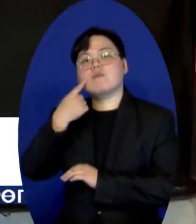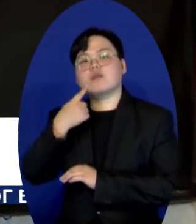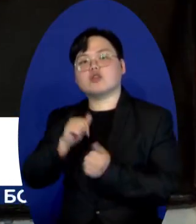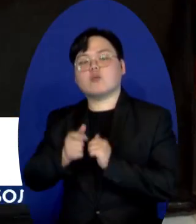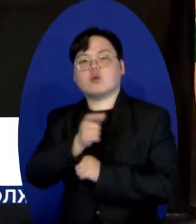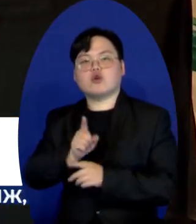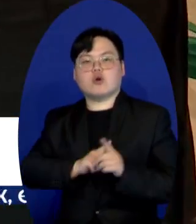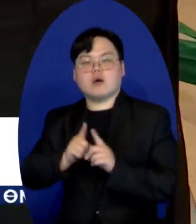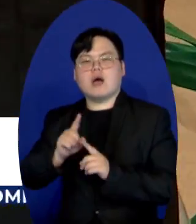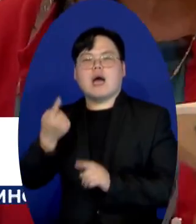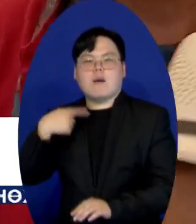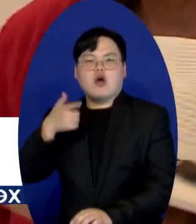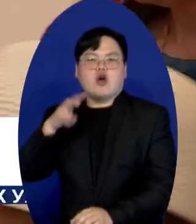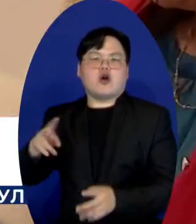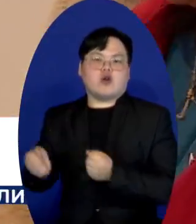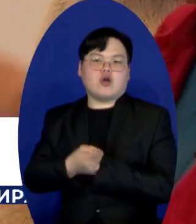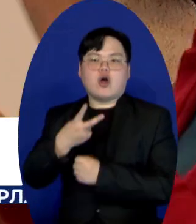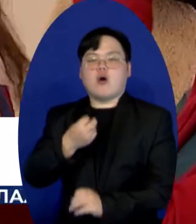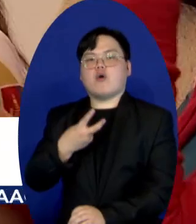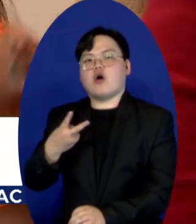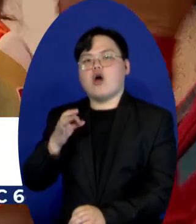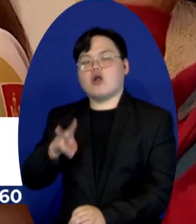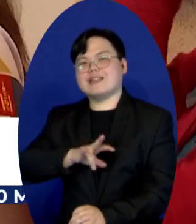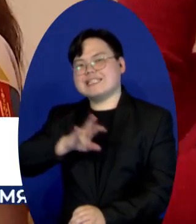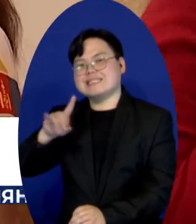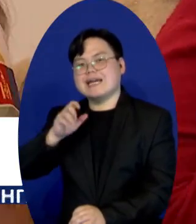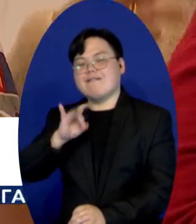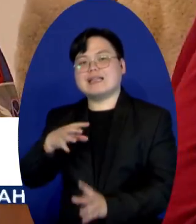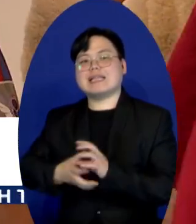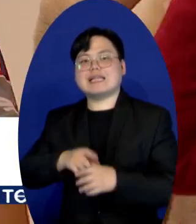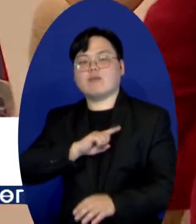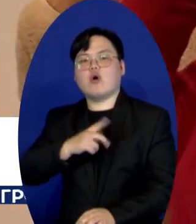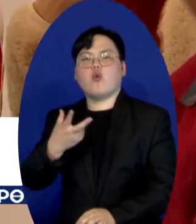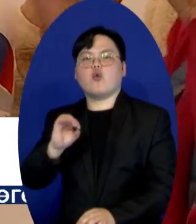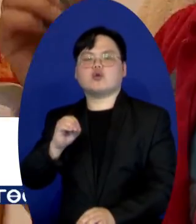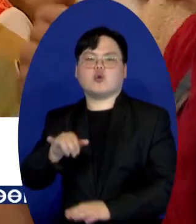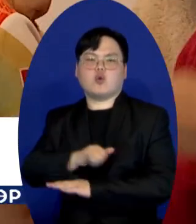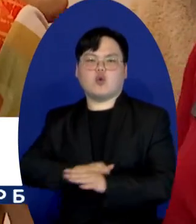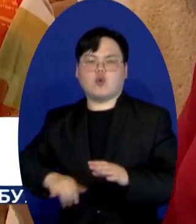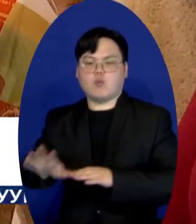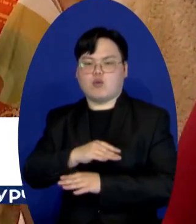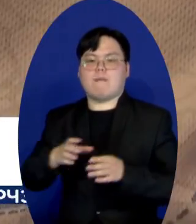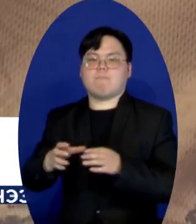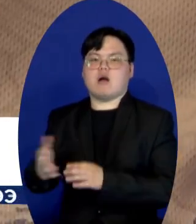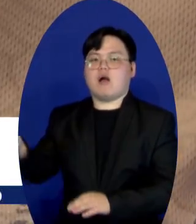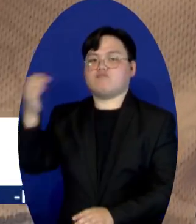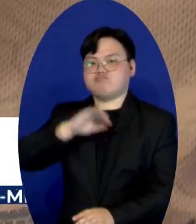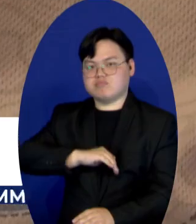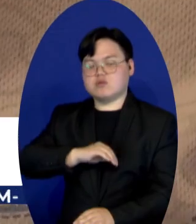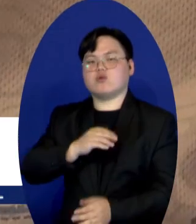төрсөлдсөнөөр хамгийн гол онцлогтой 2022 оны нисэх цагурын дэлхийн аваргын тэмцээнд 30 гаруй улс бүтэн багаараа хүрэлцэн ирж